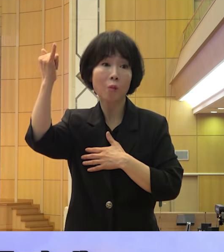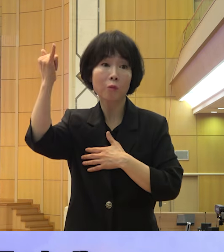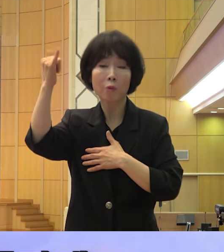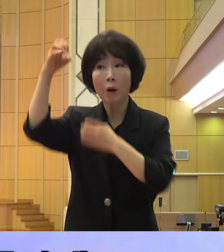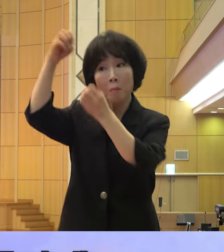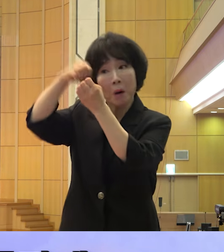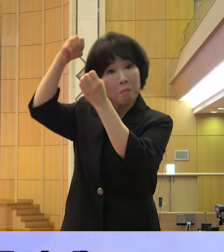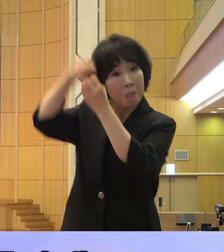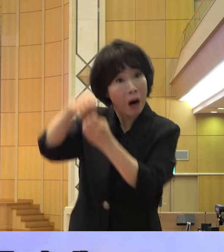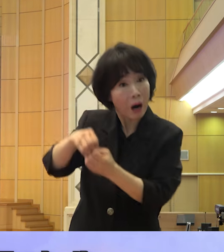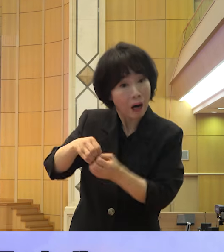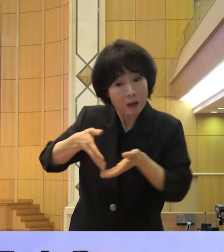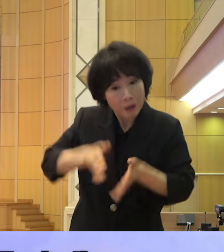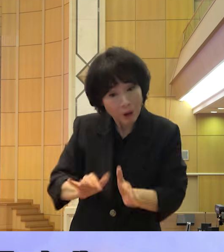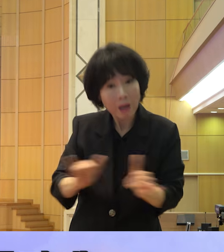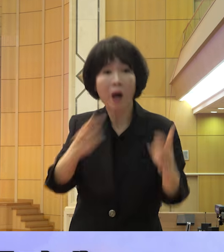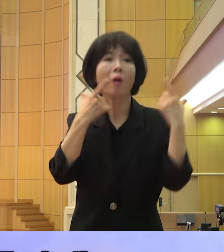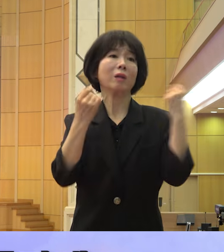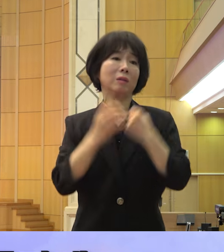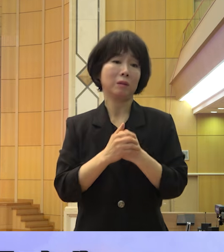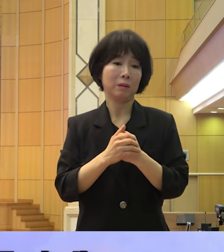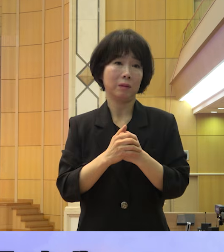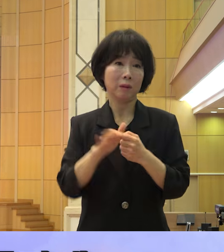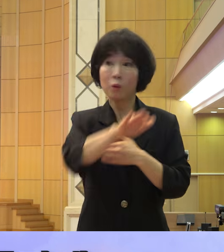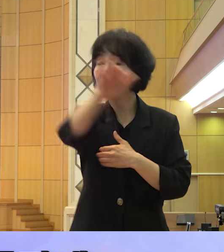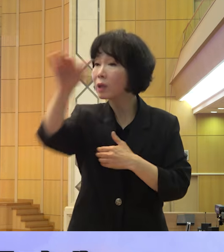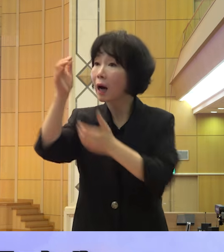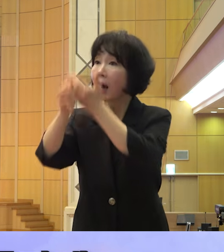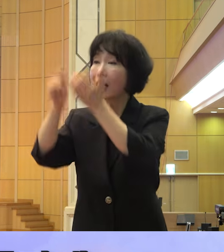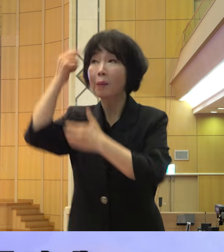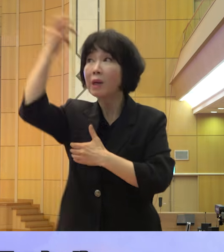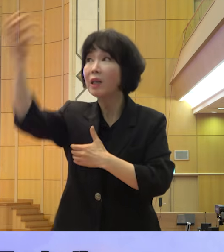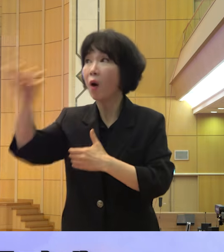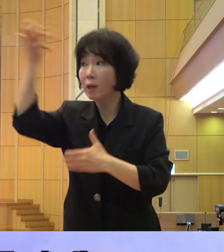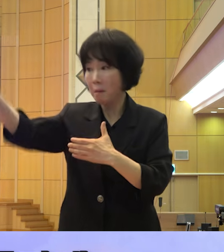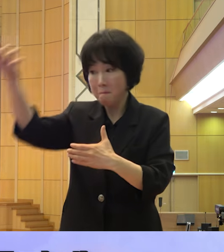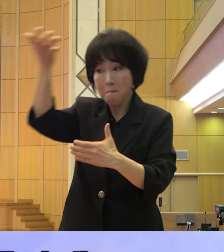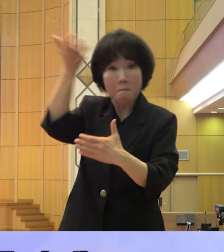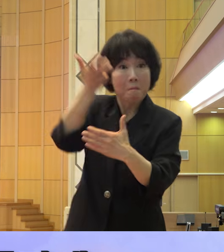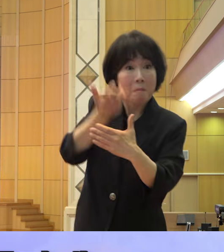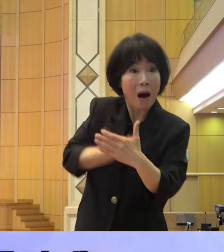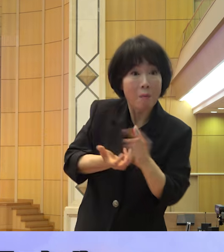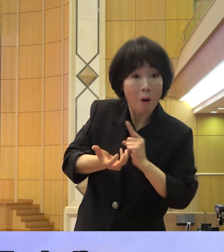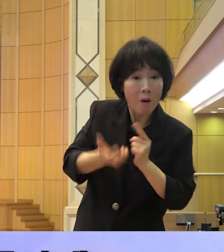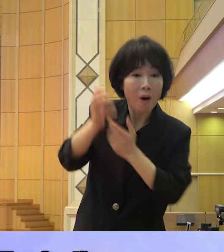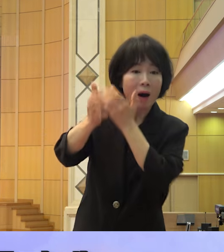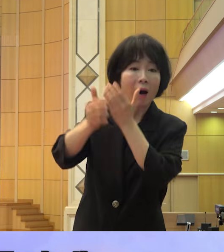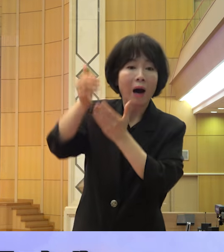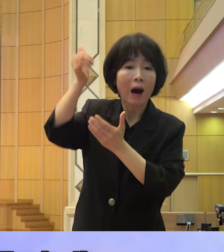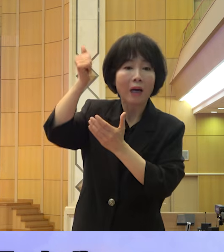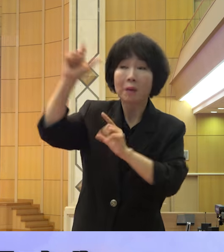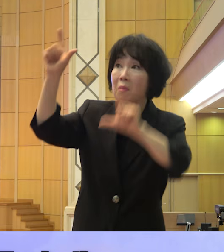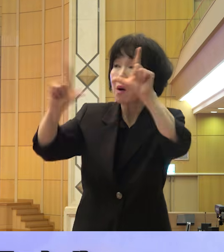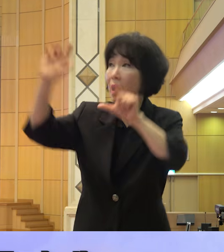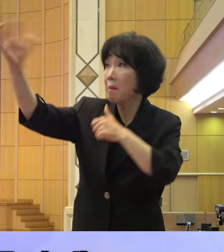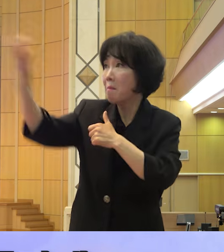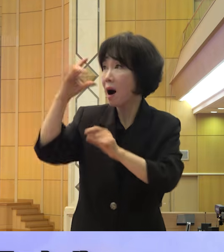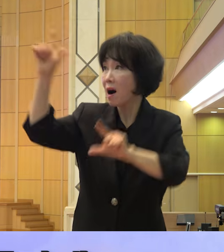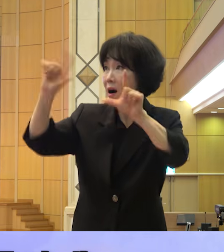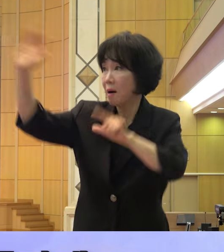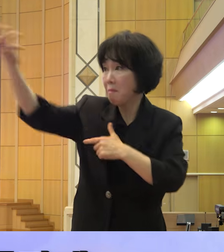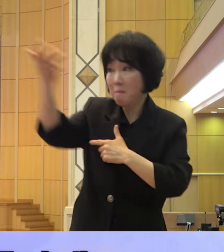유전이 있잖아요. 하나님의 영이 내 속에 있어서 하나님의 형상을